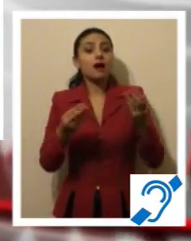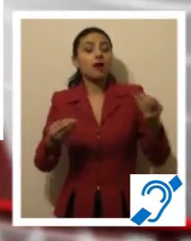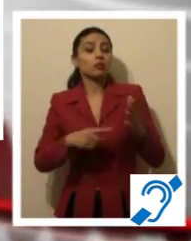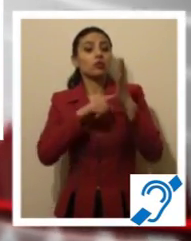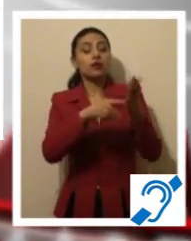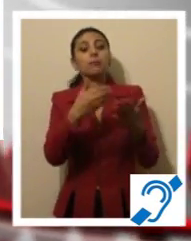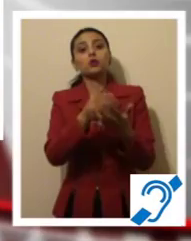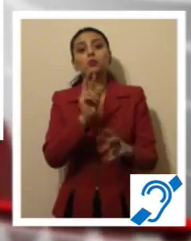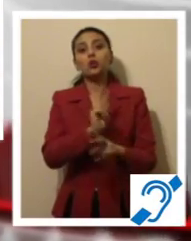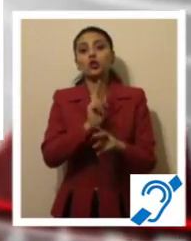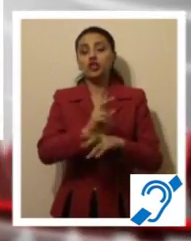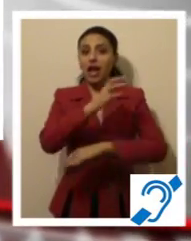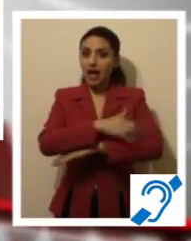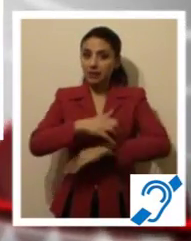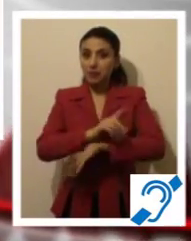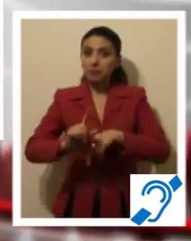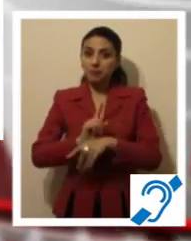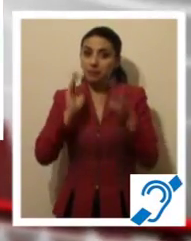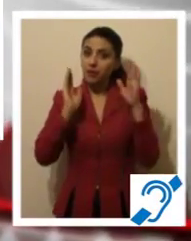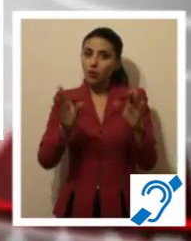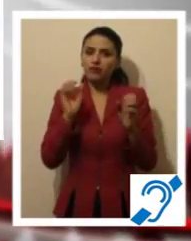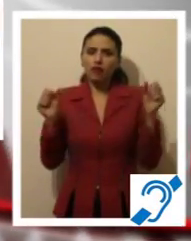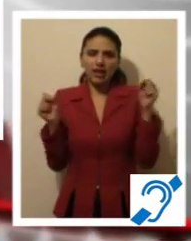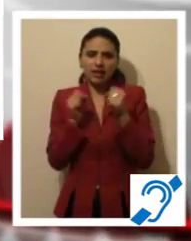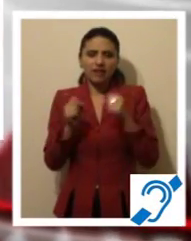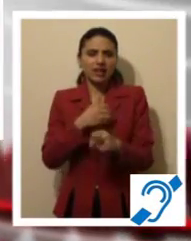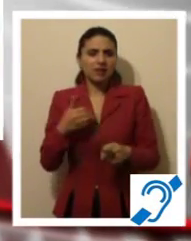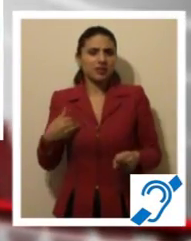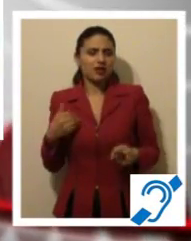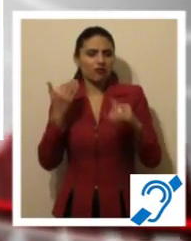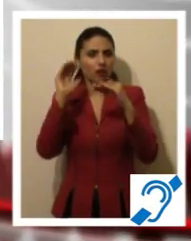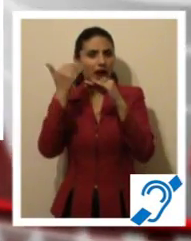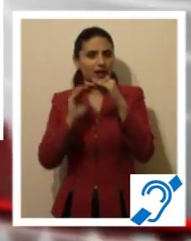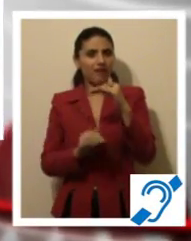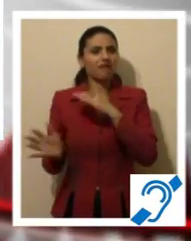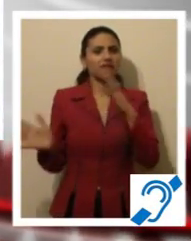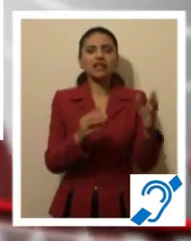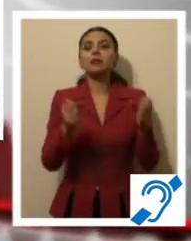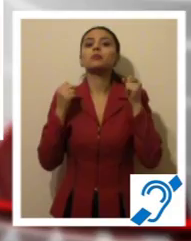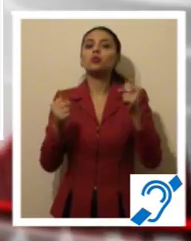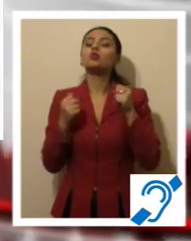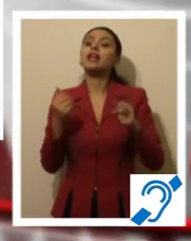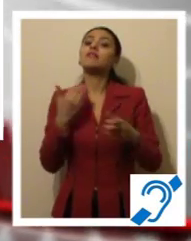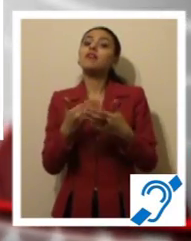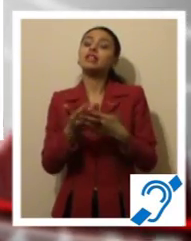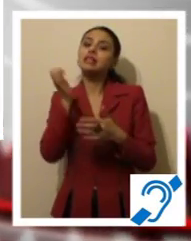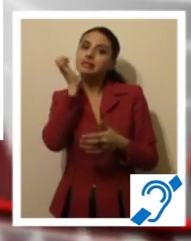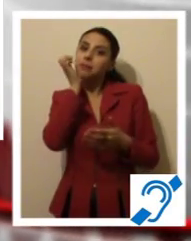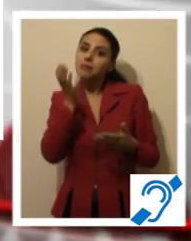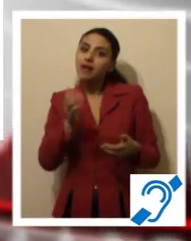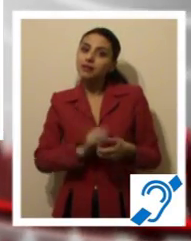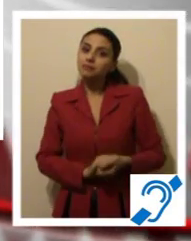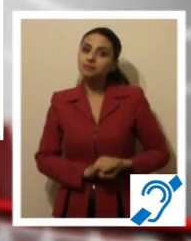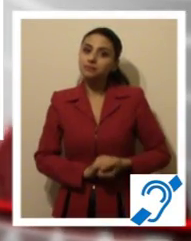recomandări pentru protejarea animalelor în perioada extrem de rece, cu temperaturi foarte scăzute, vânt puternic și căderi masive de zăpadă. Pe